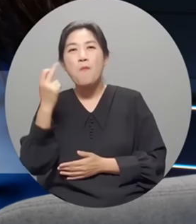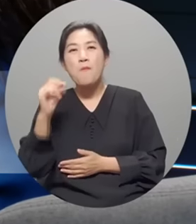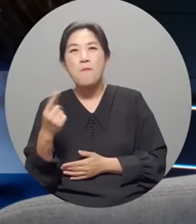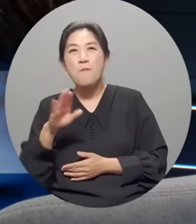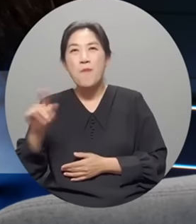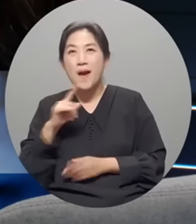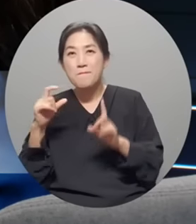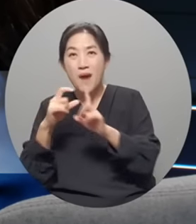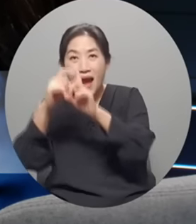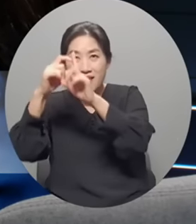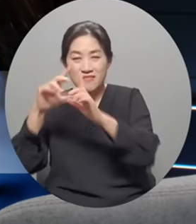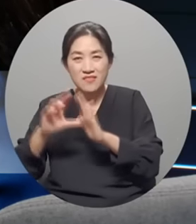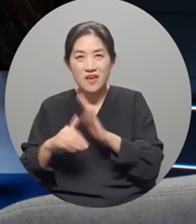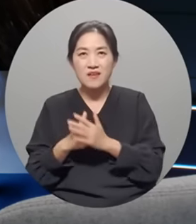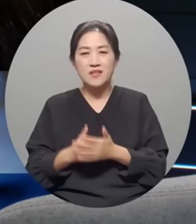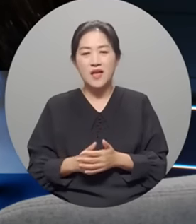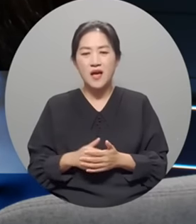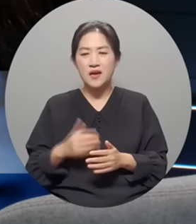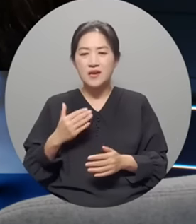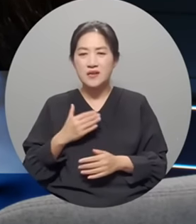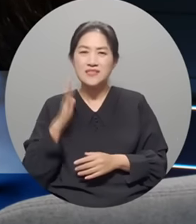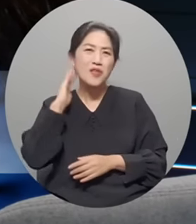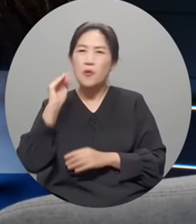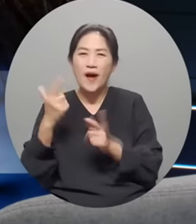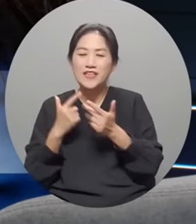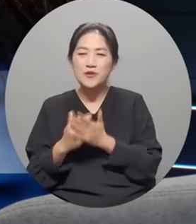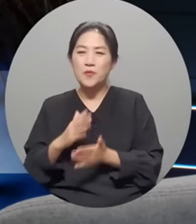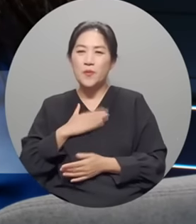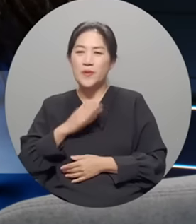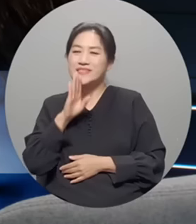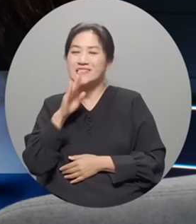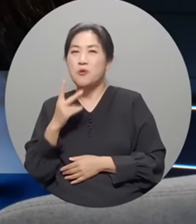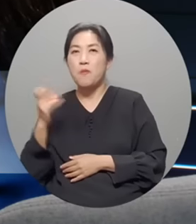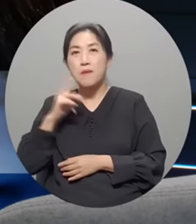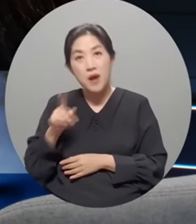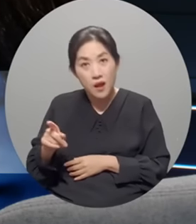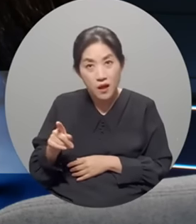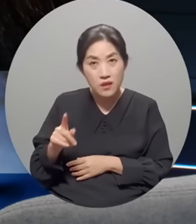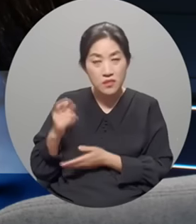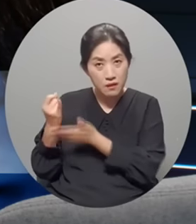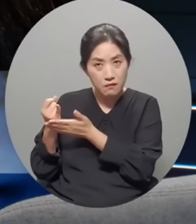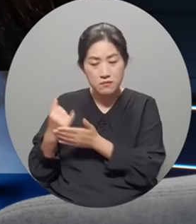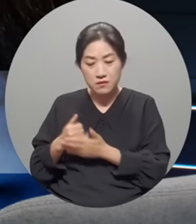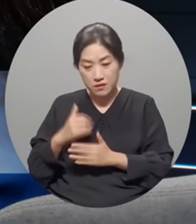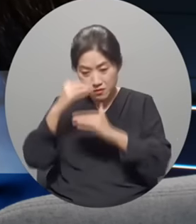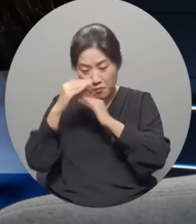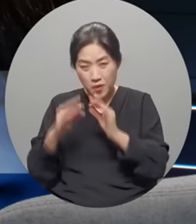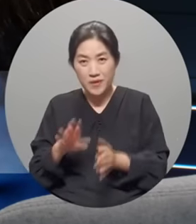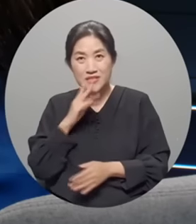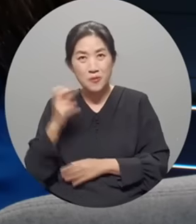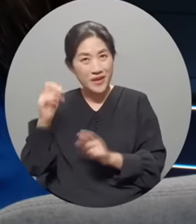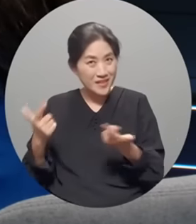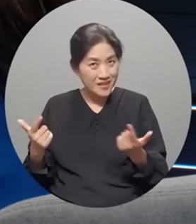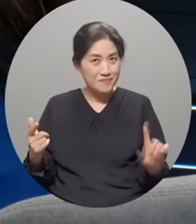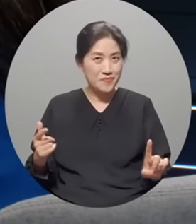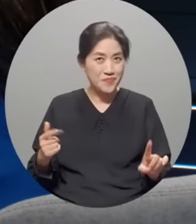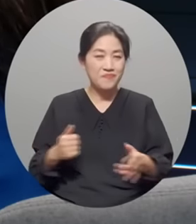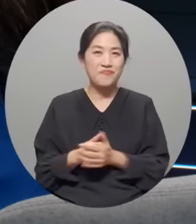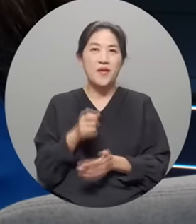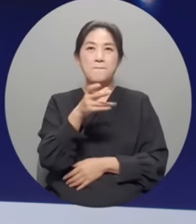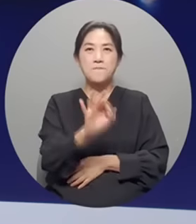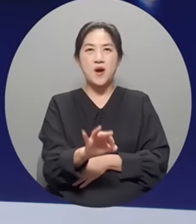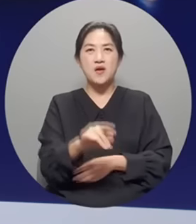등장했었는데 그때 해명은 친오빠라고 했었는데 오늘 얘기 또 보면 이거 친오빠 맥락상 같지 않은 거죠. 네, 명